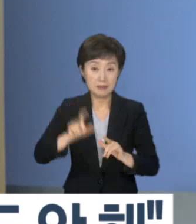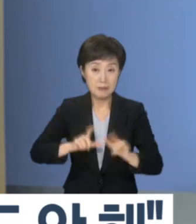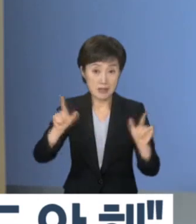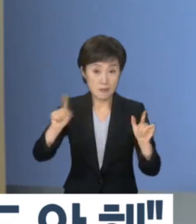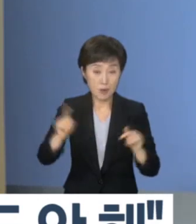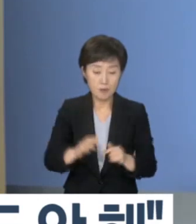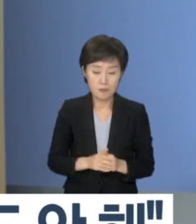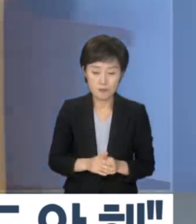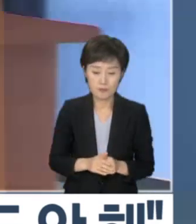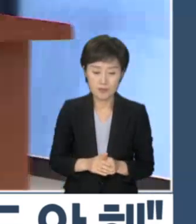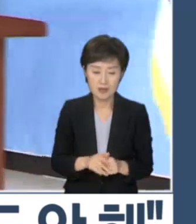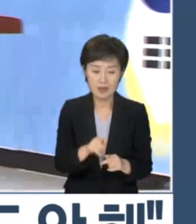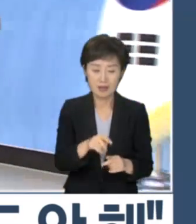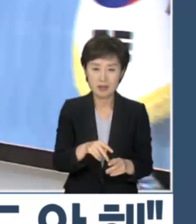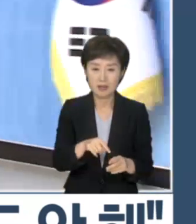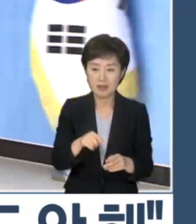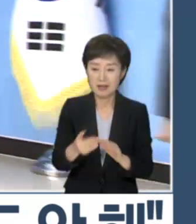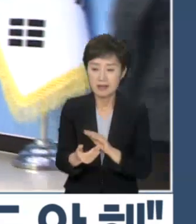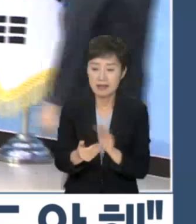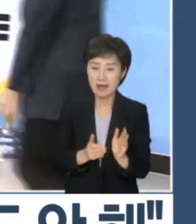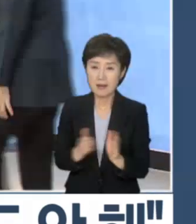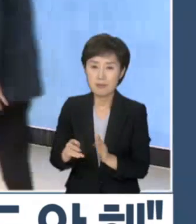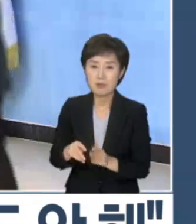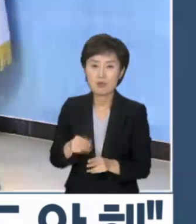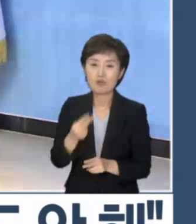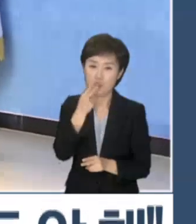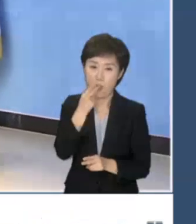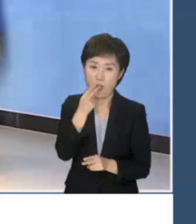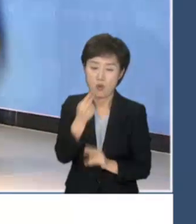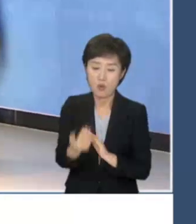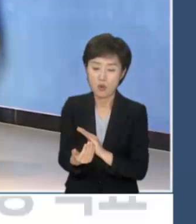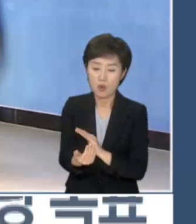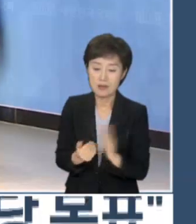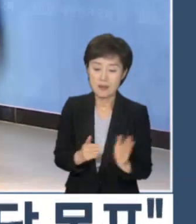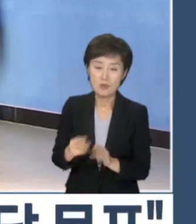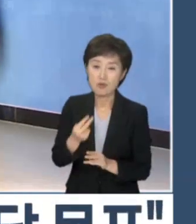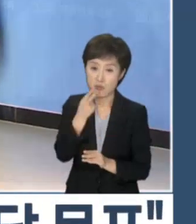등록일이 이제 120일 전이기 때문에 그때까지는